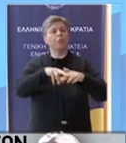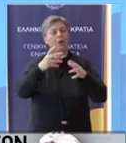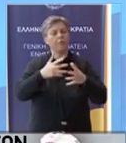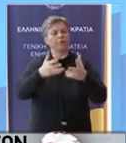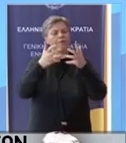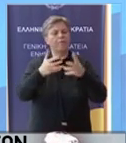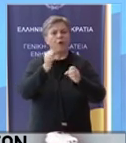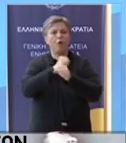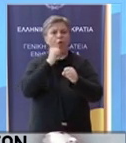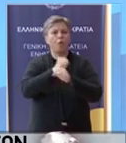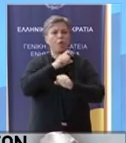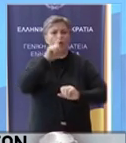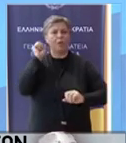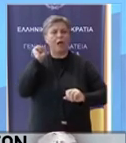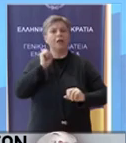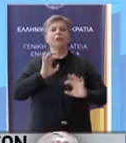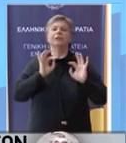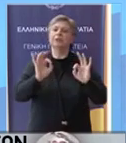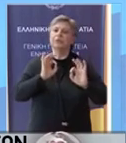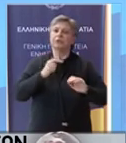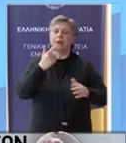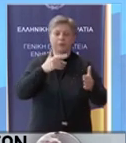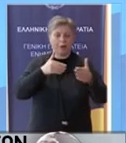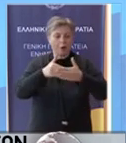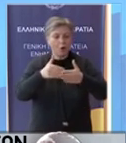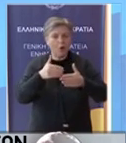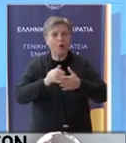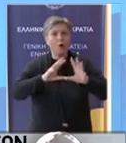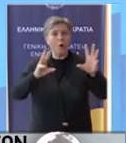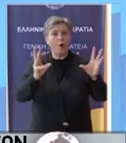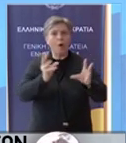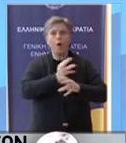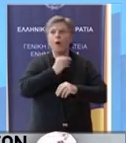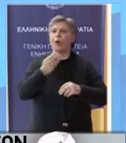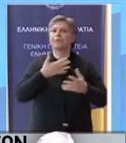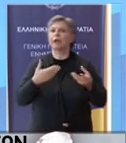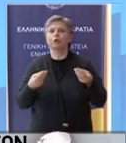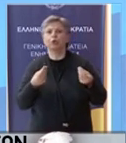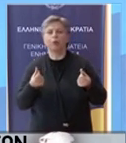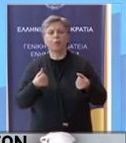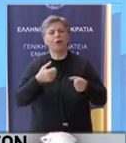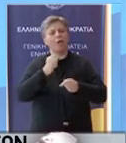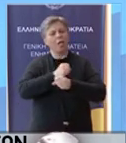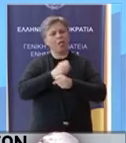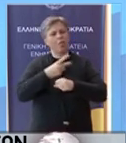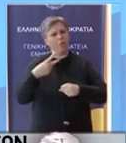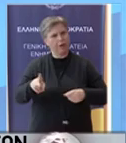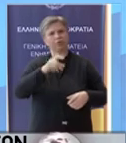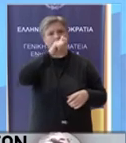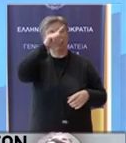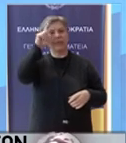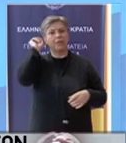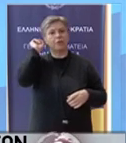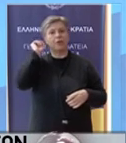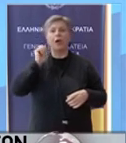εξαιρετικά υψηλός τόσο σε ό,τι αφορά το χρονοδιάγραμμα, όσο όμως και στο τίμημα των αδειών. Ακόμη και η Νέα Δημοκρατία, κάτω από τη